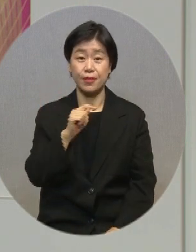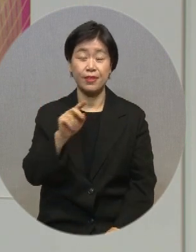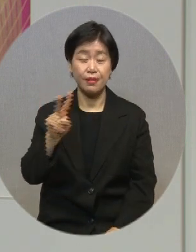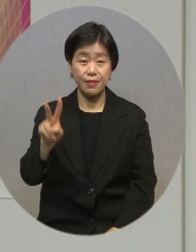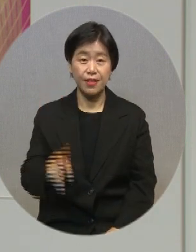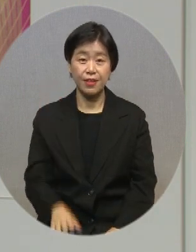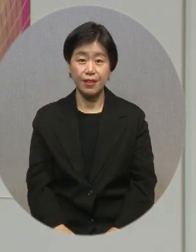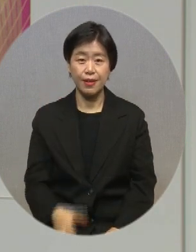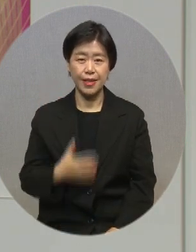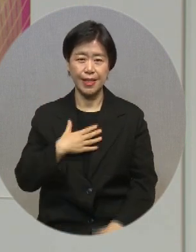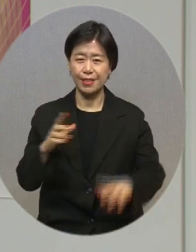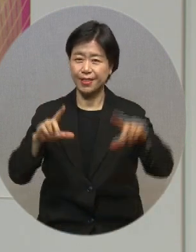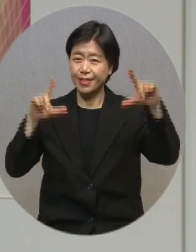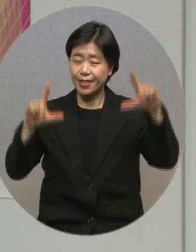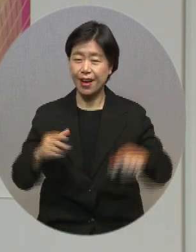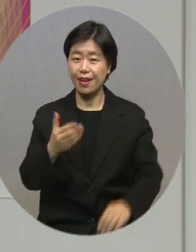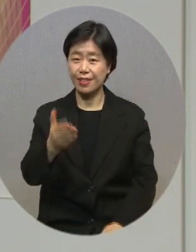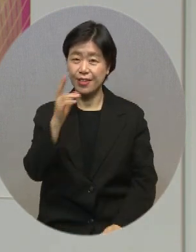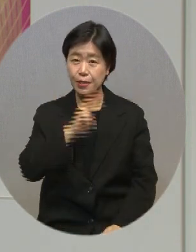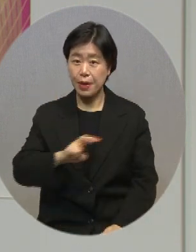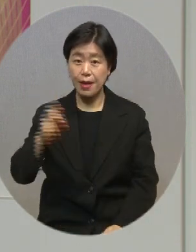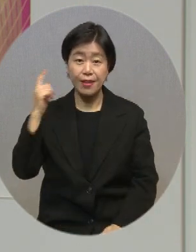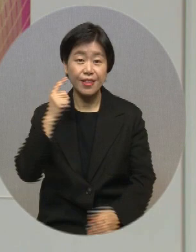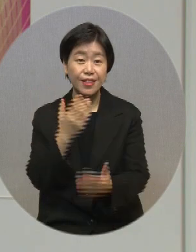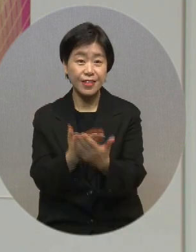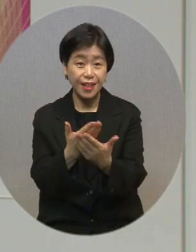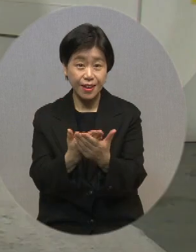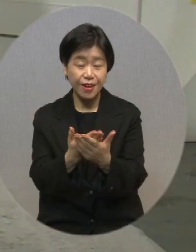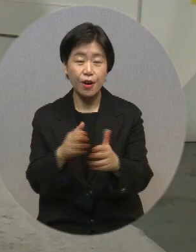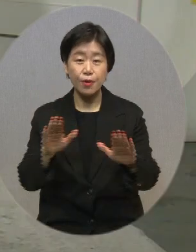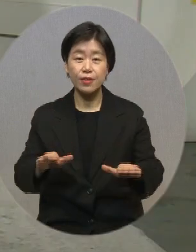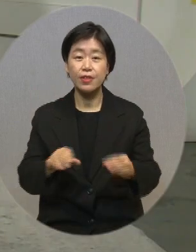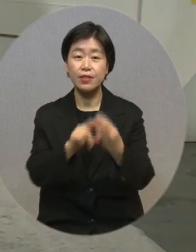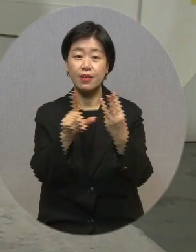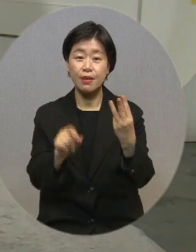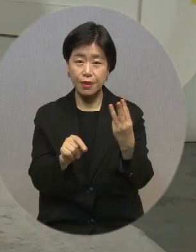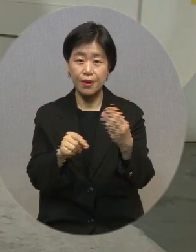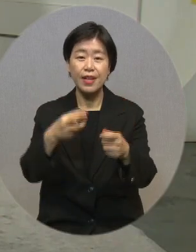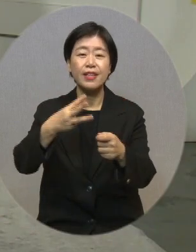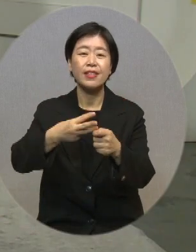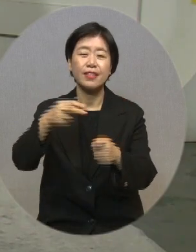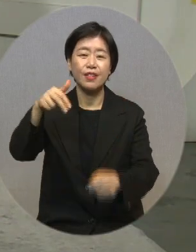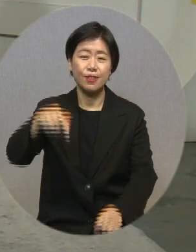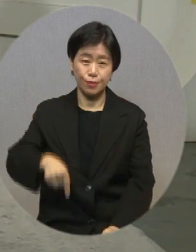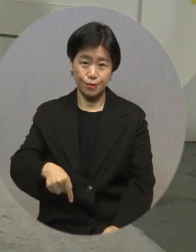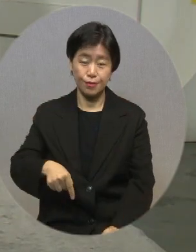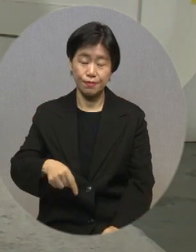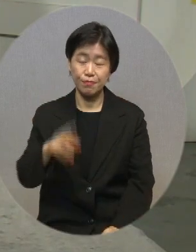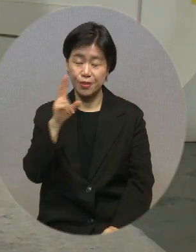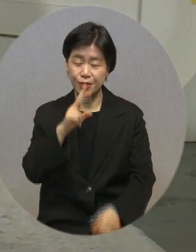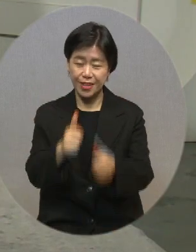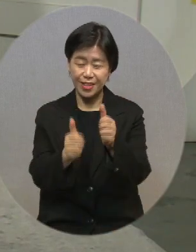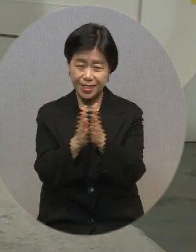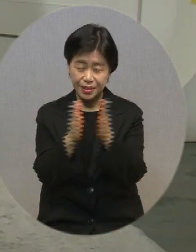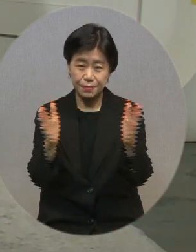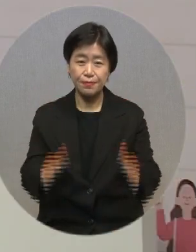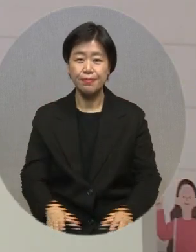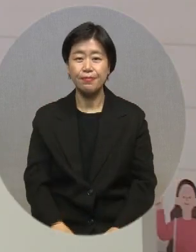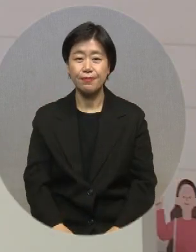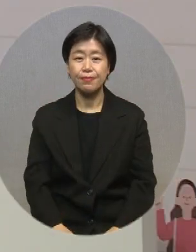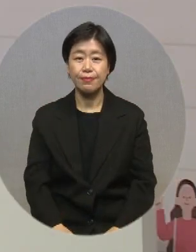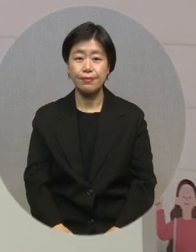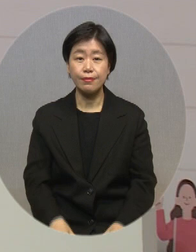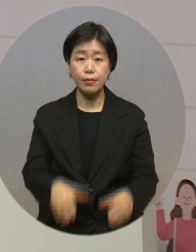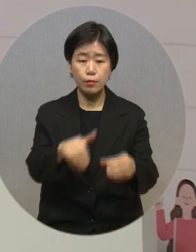TV 나도 스타 당신의 노래를 들려주세요. 3월 셋째 주 주간 본선 시작하겠습니다.